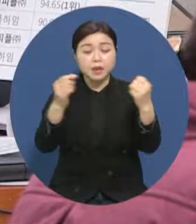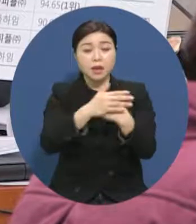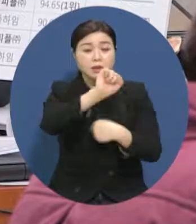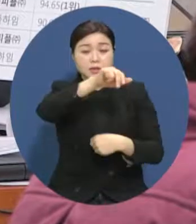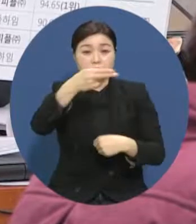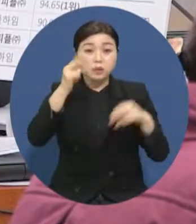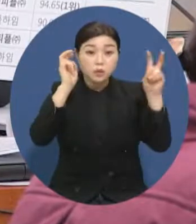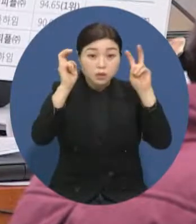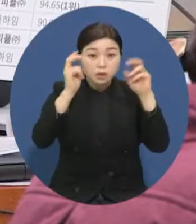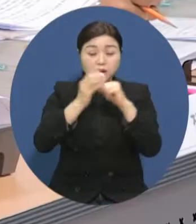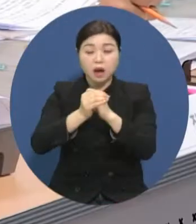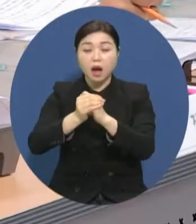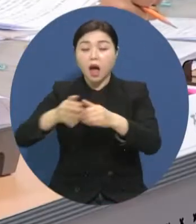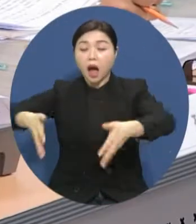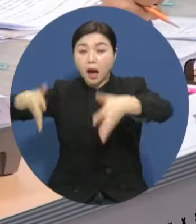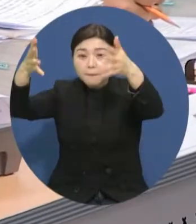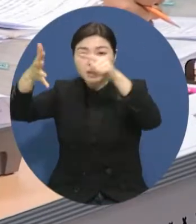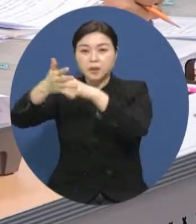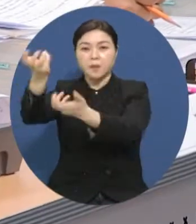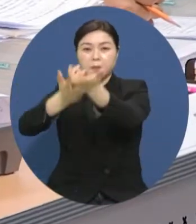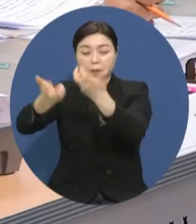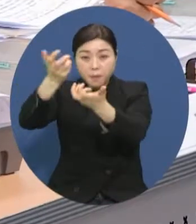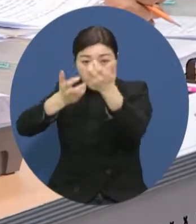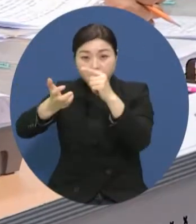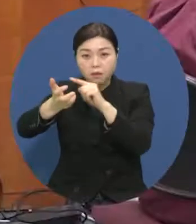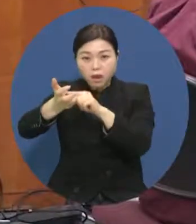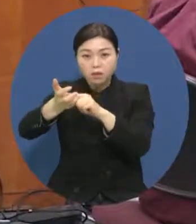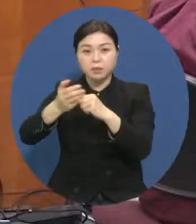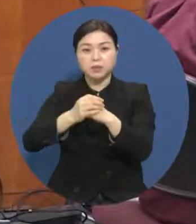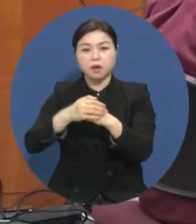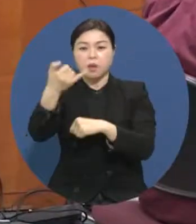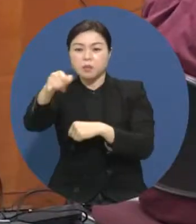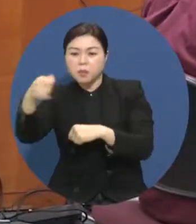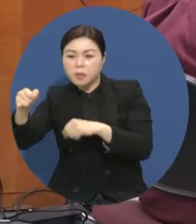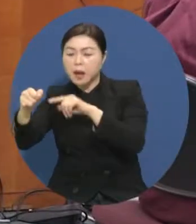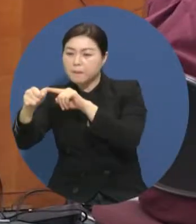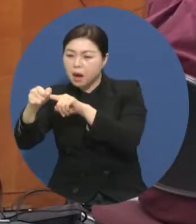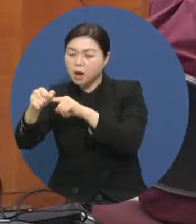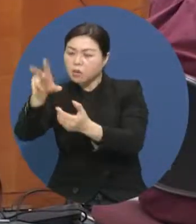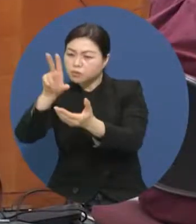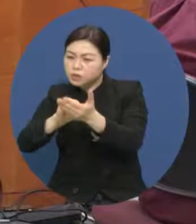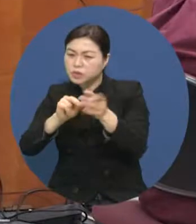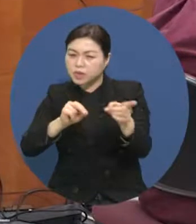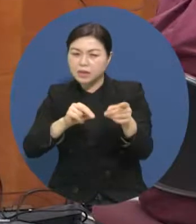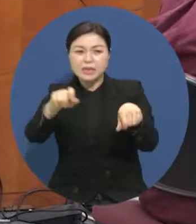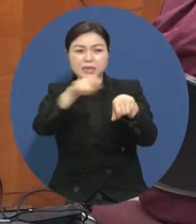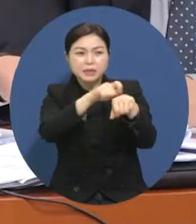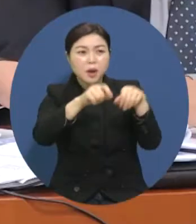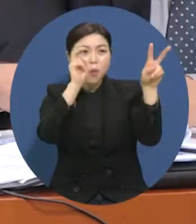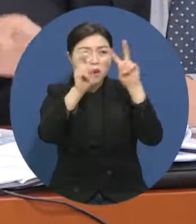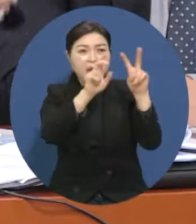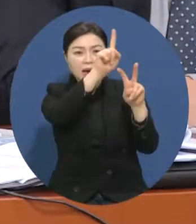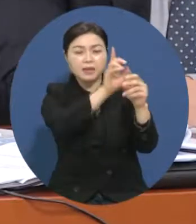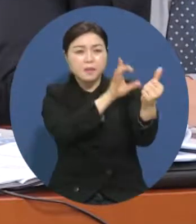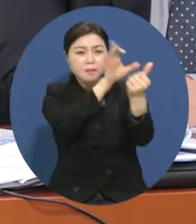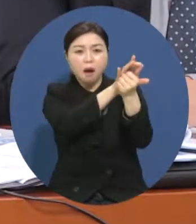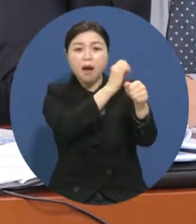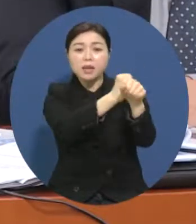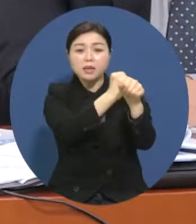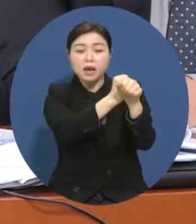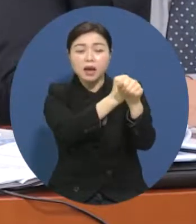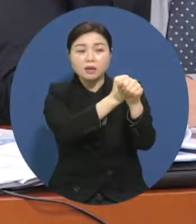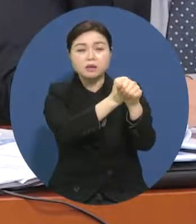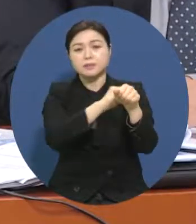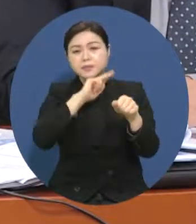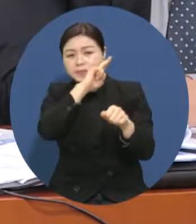SH공사가 아파트 단지 입주 지원 및 하자관리 용역을 특정 업체에 몰아줬다는 의혹도 제기됐습니다. 2016년도부터 이제